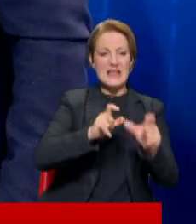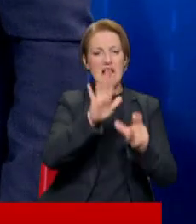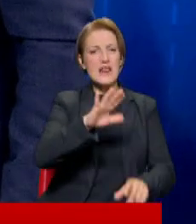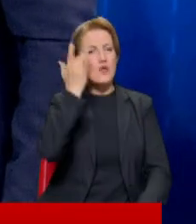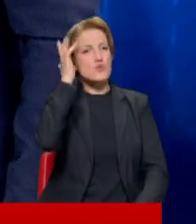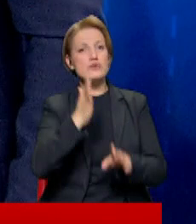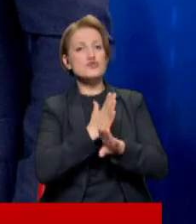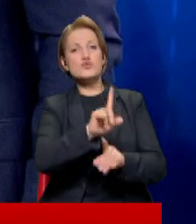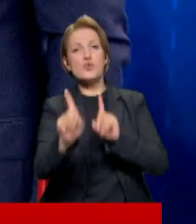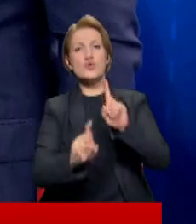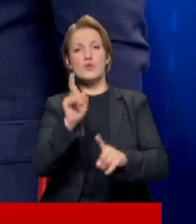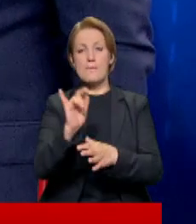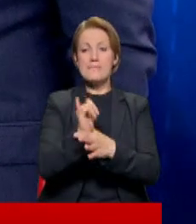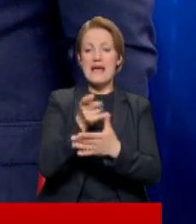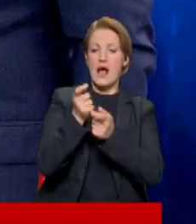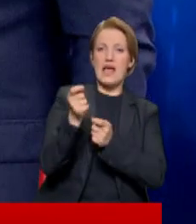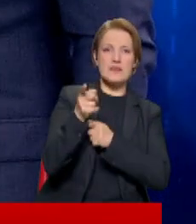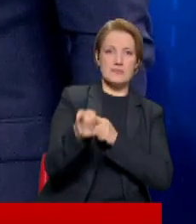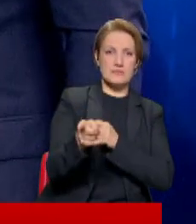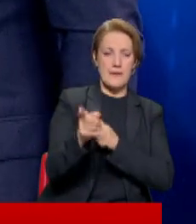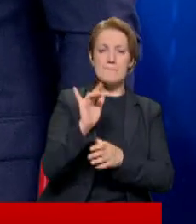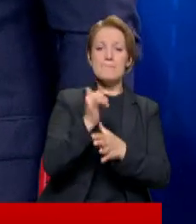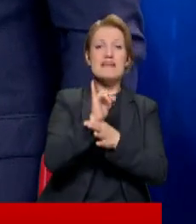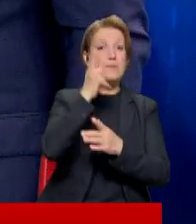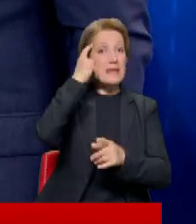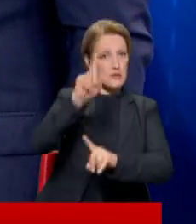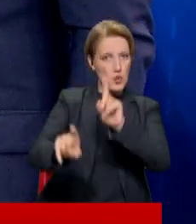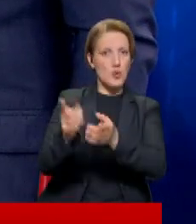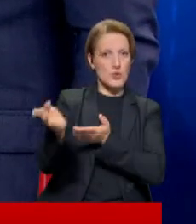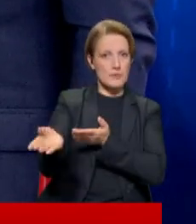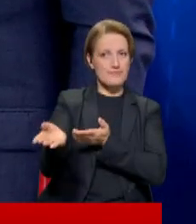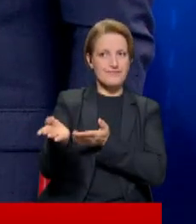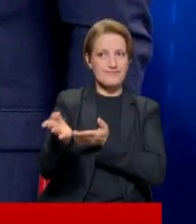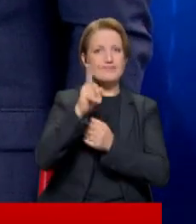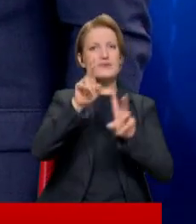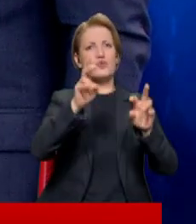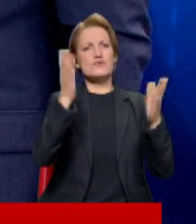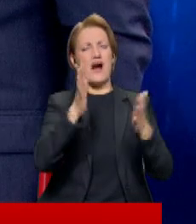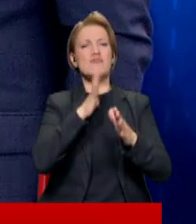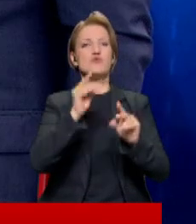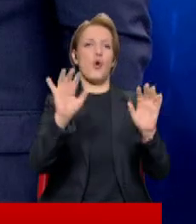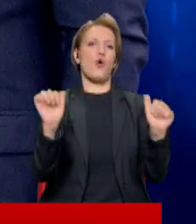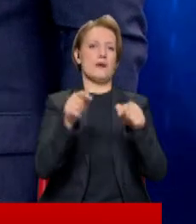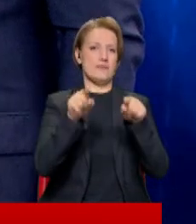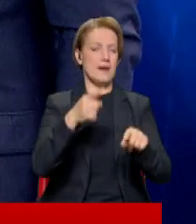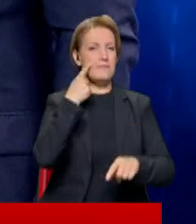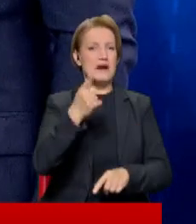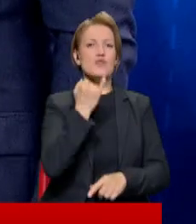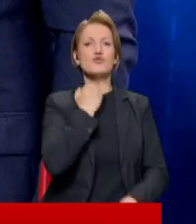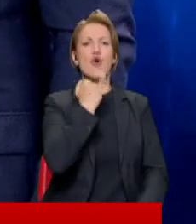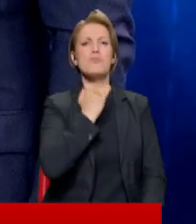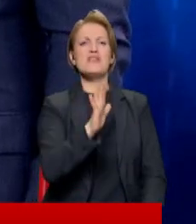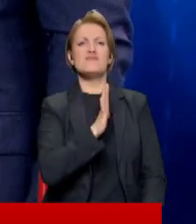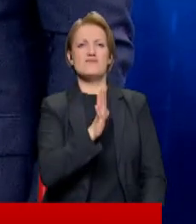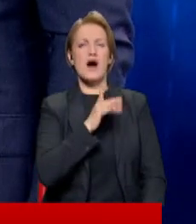kültür niye soruyorsunuz Mesleki Eğitim Meslek bilgisi sorun Ee konu daha vardı çok çok önemli bakın torpil